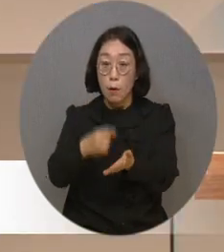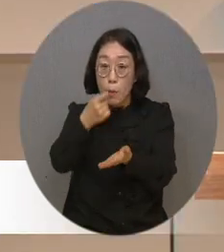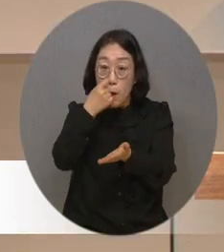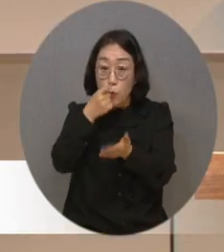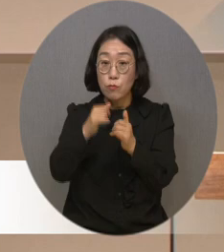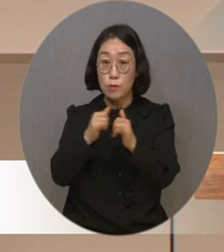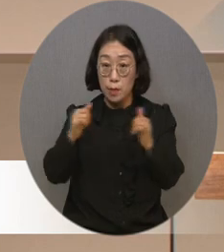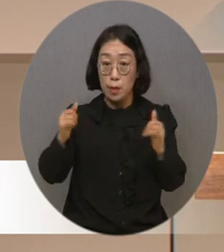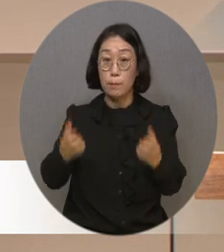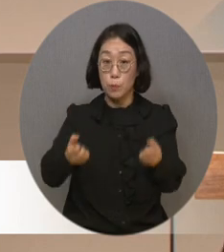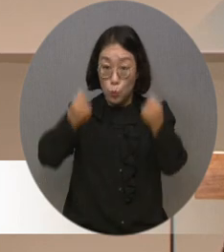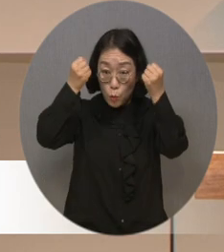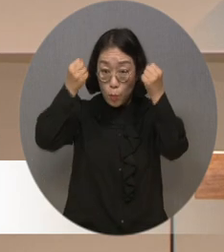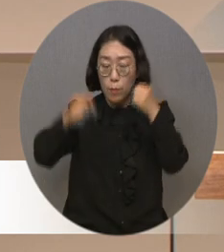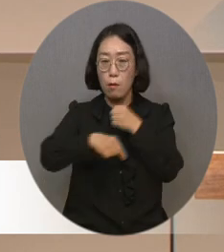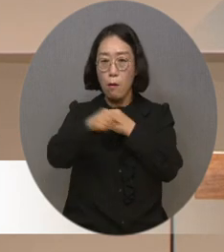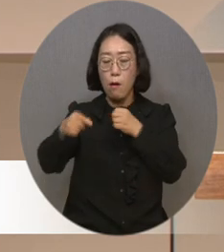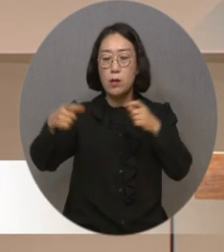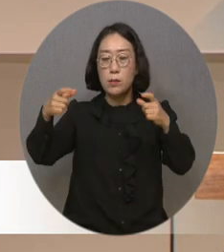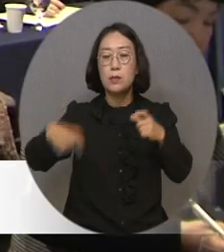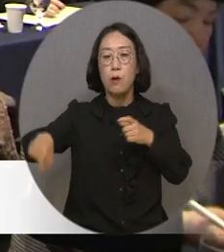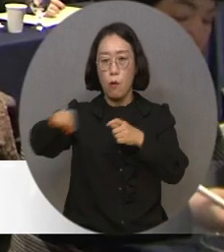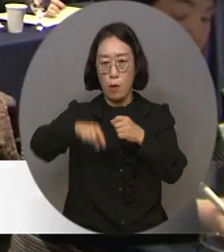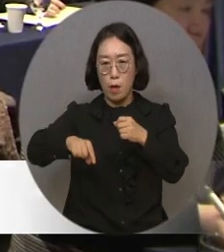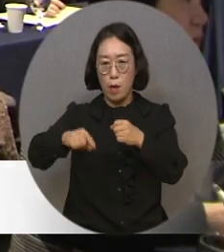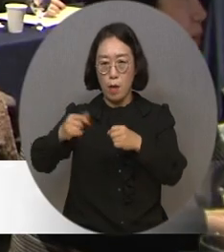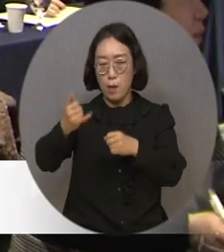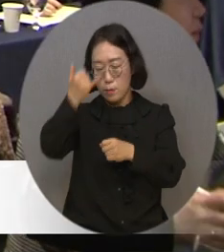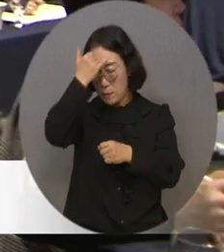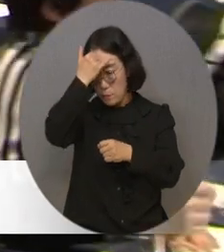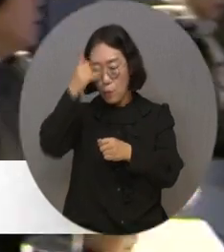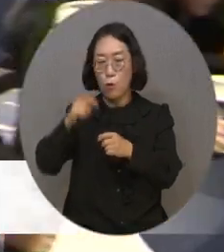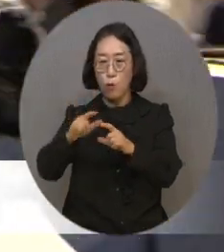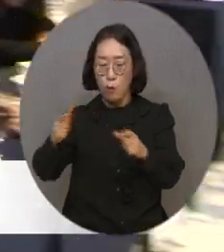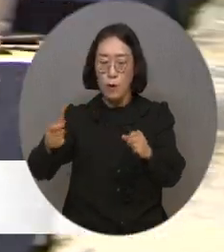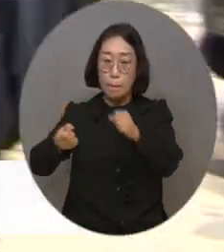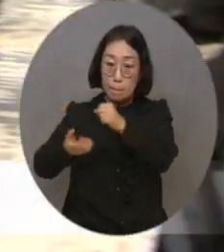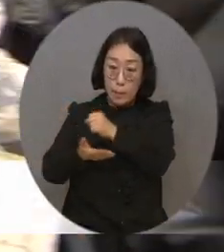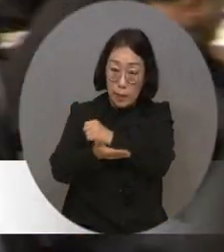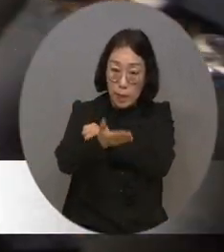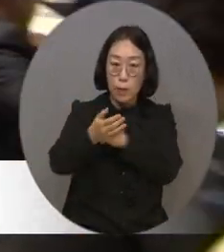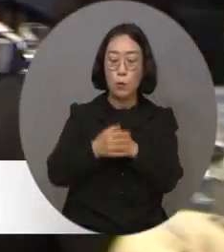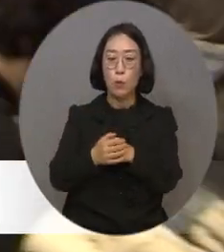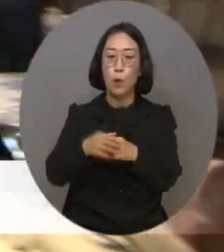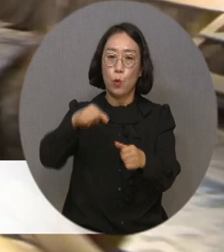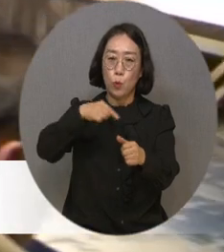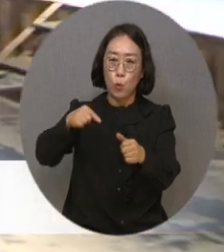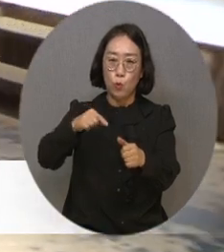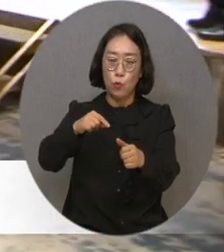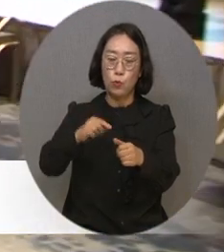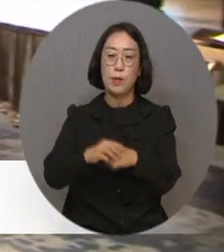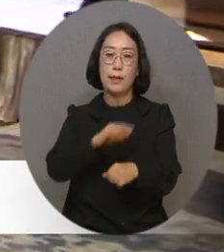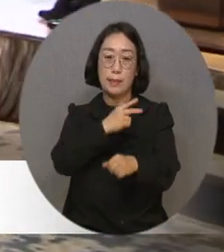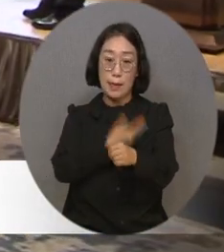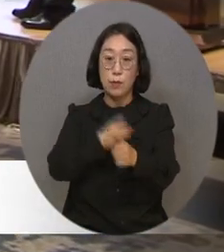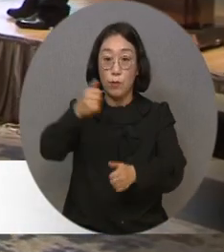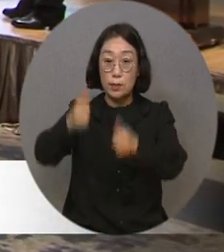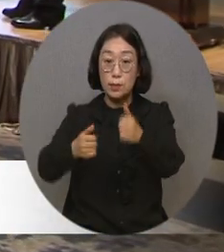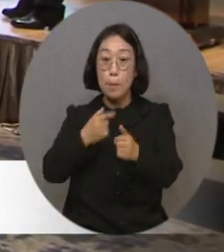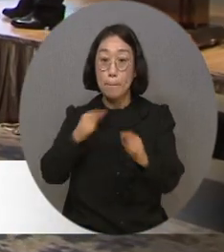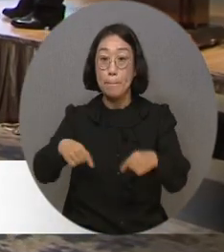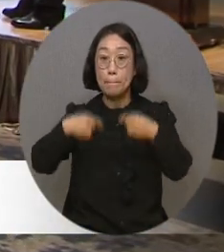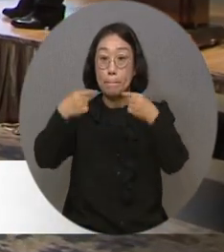수강생들이 지역사회에 충유의 사상을 전파하기 위해 급수에 따른 충유의 교육사 자격시험을 응시하는